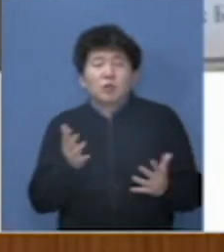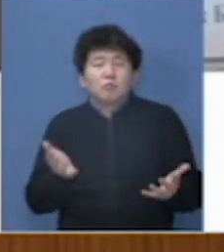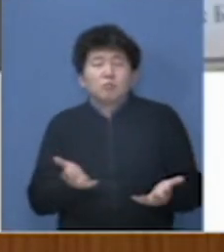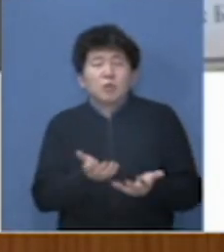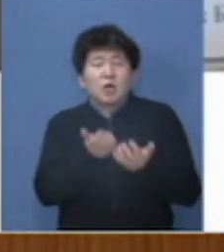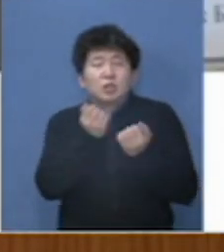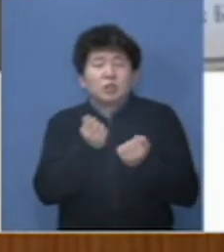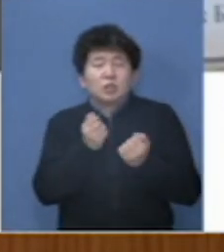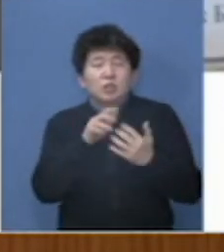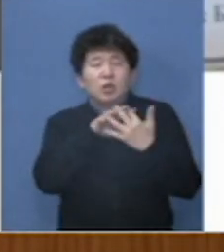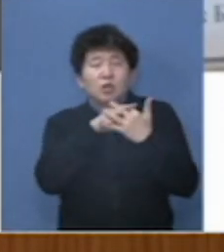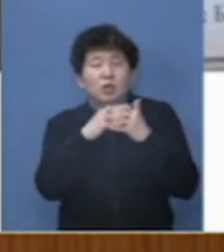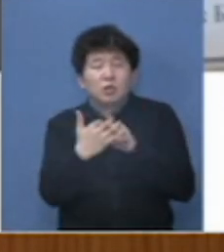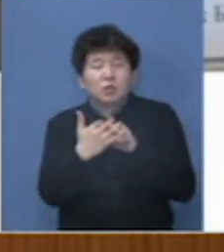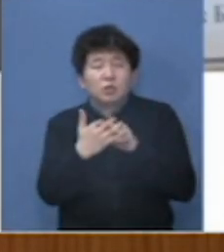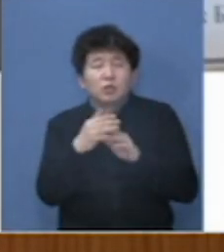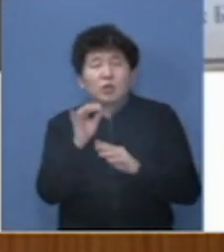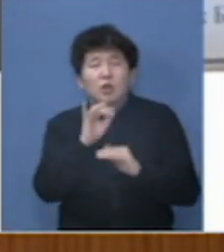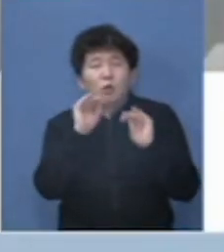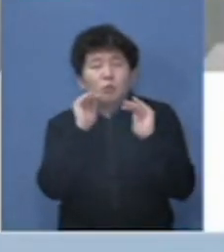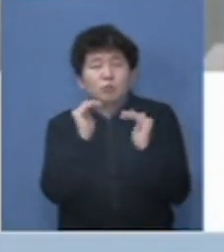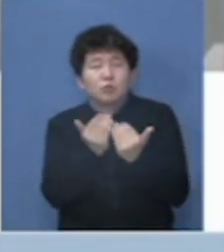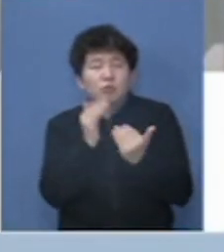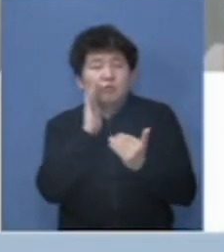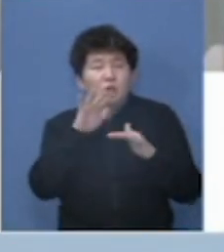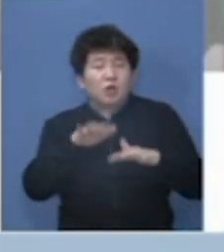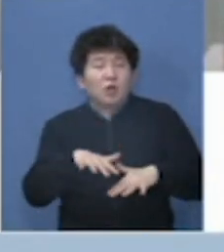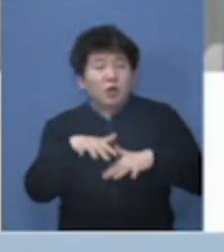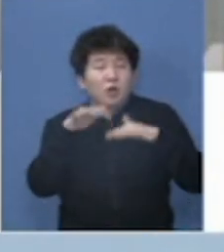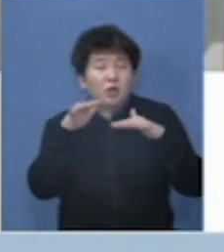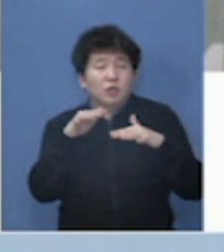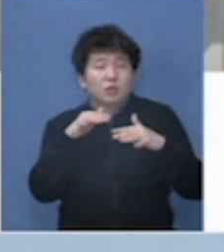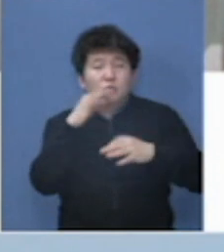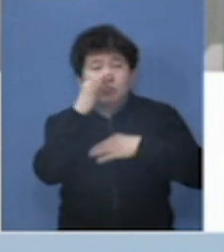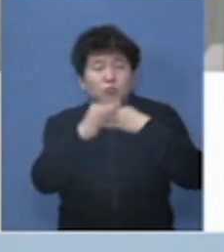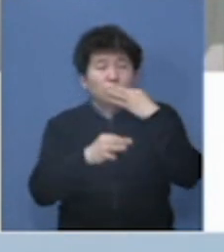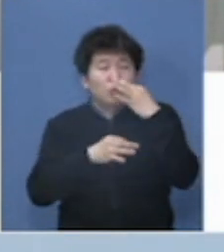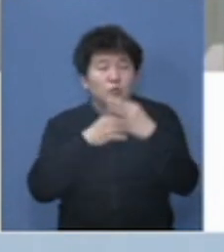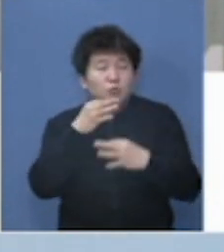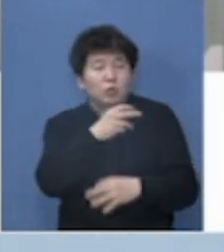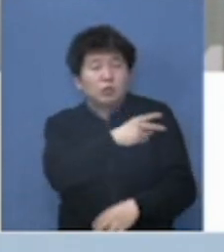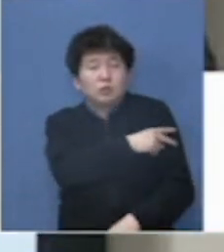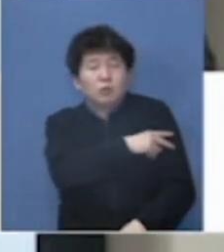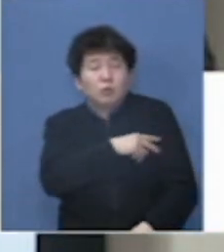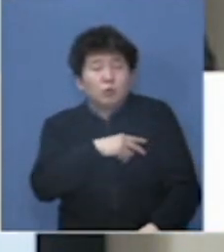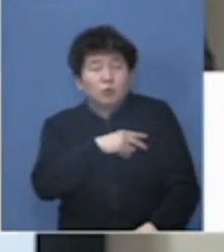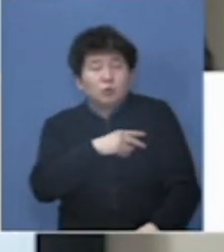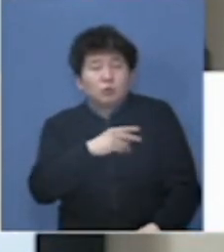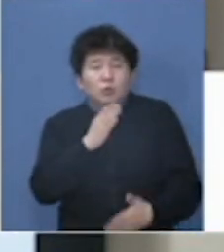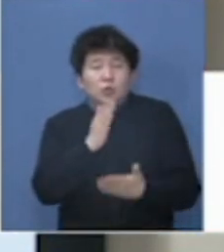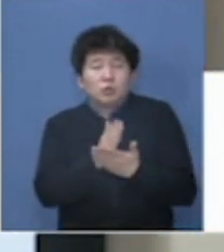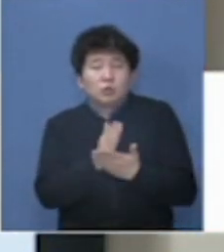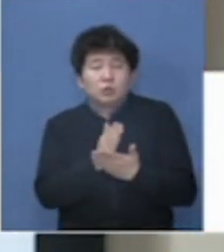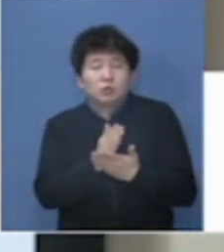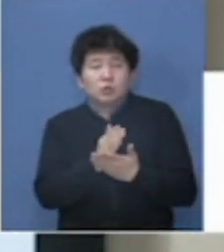и минимизации последствий паводков ведется круглосуточно. Составлен план оперативного